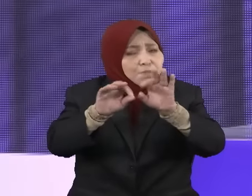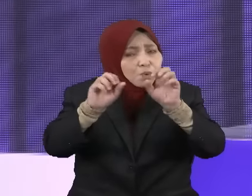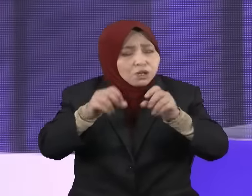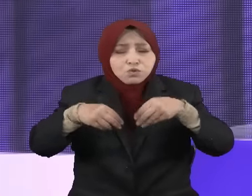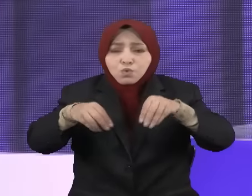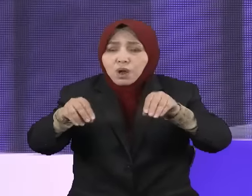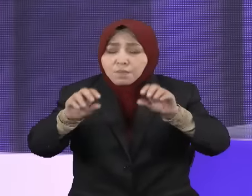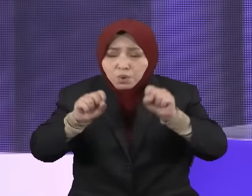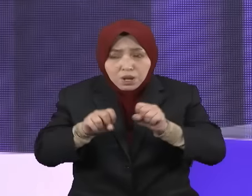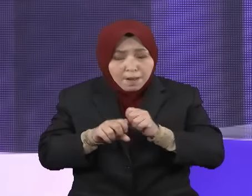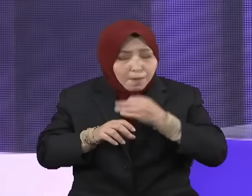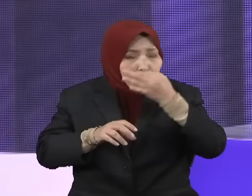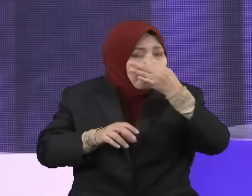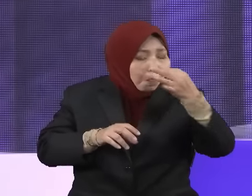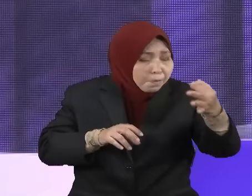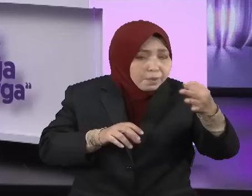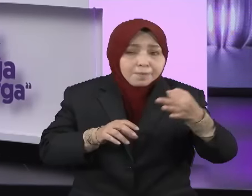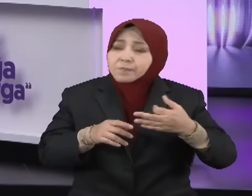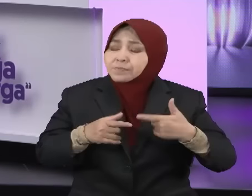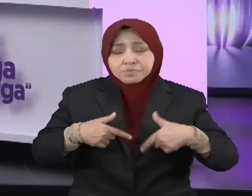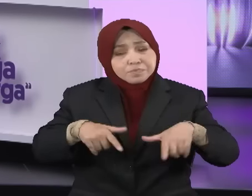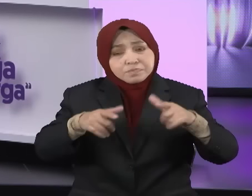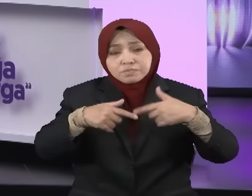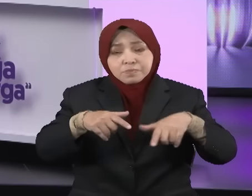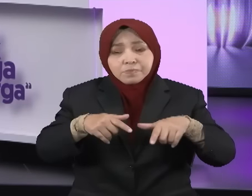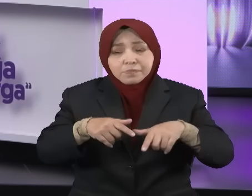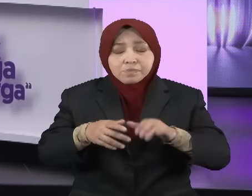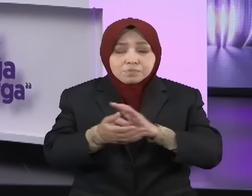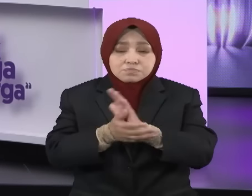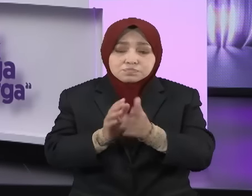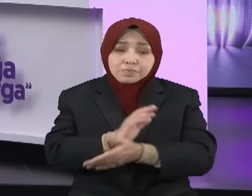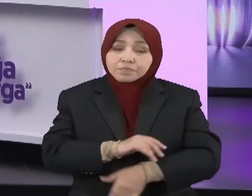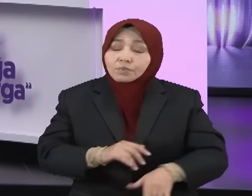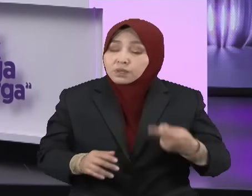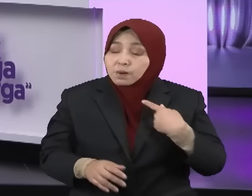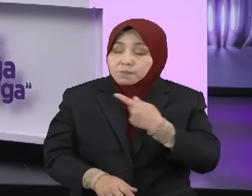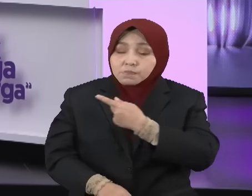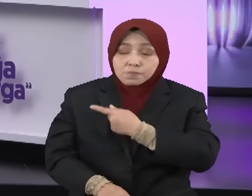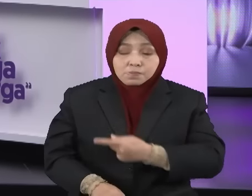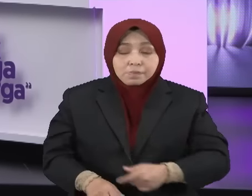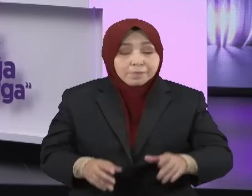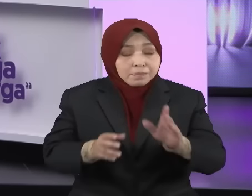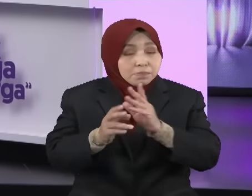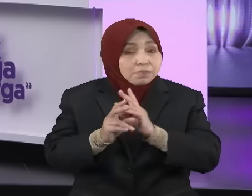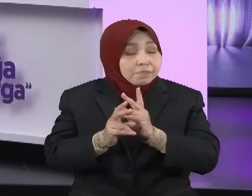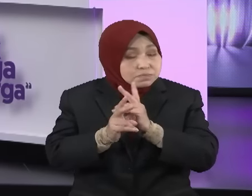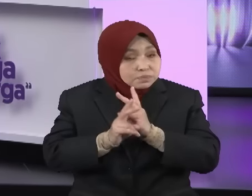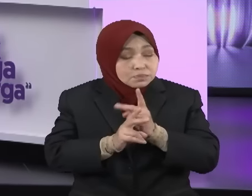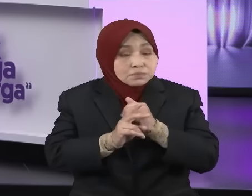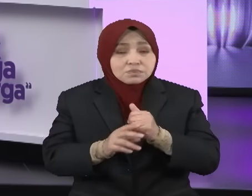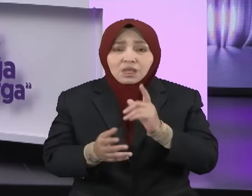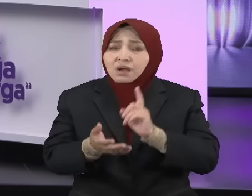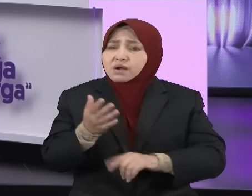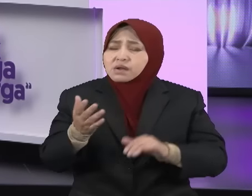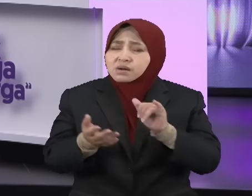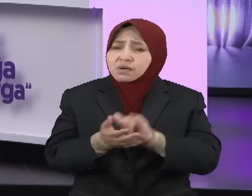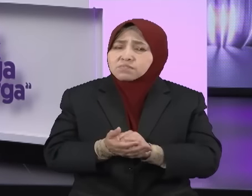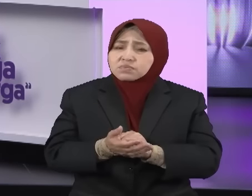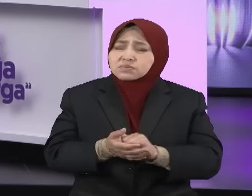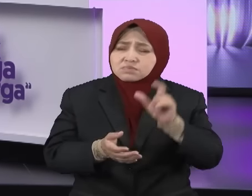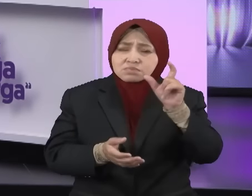asalkan boleh pengaruh, dia jalan saja. Ya. Jadi perkara ini kita kena jaga-jaga. Dan siapa lagi? Apakah ciri orang yang